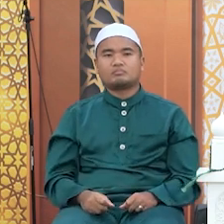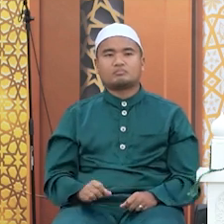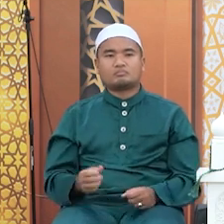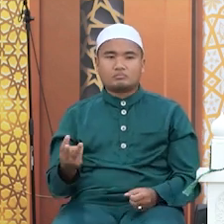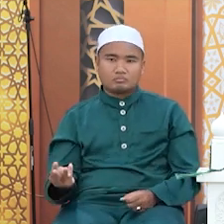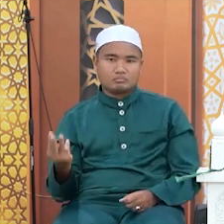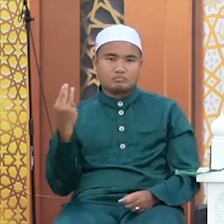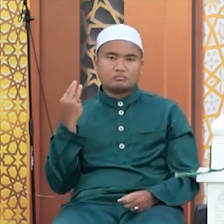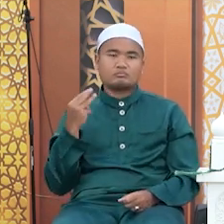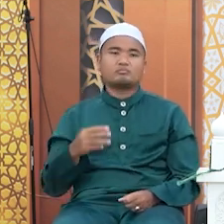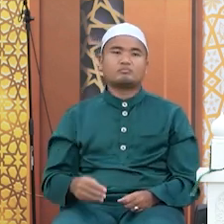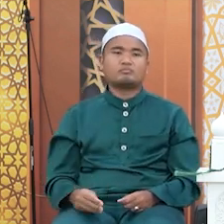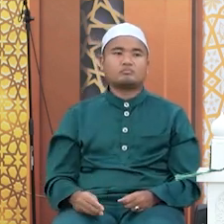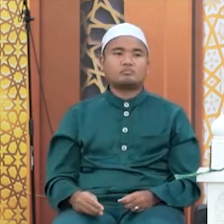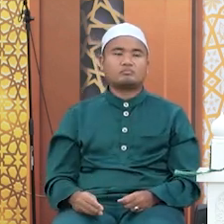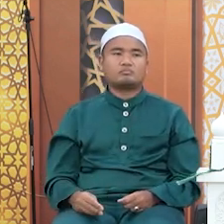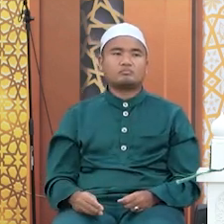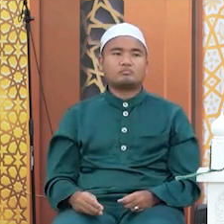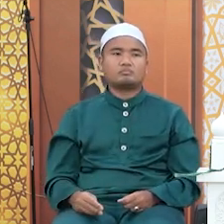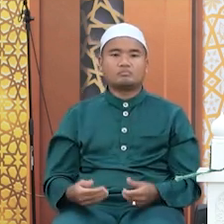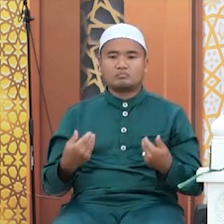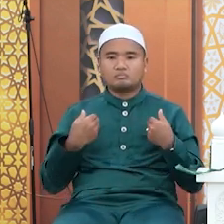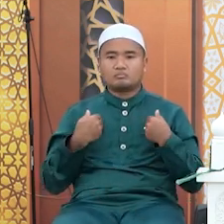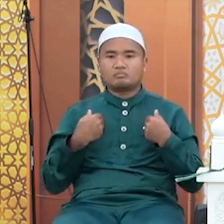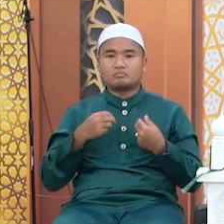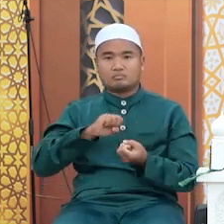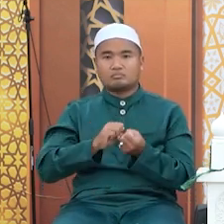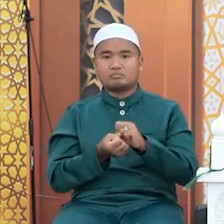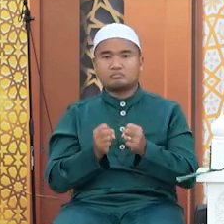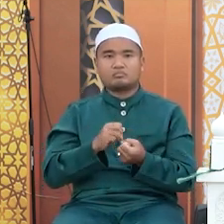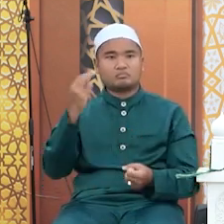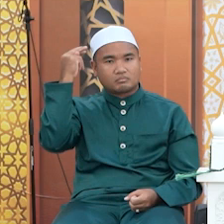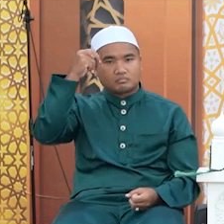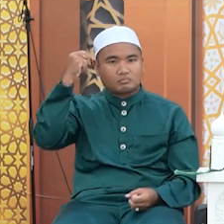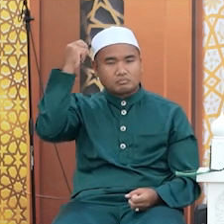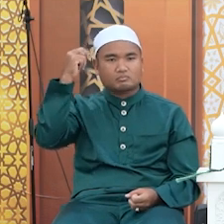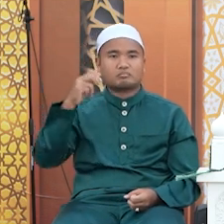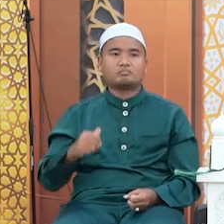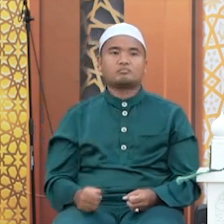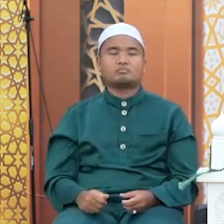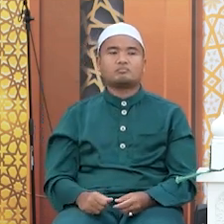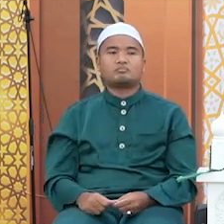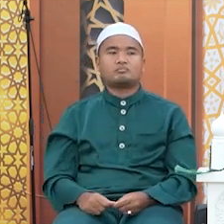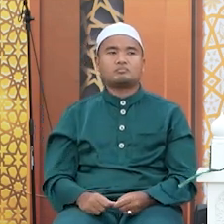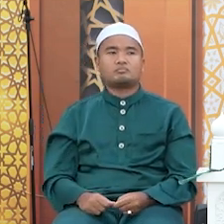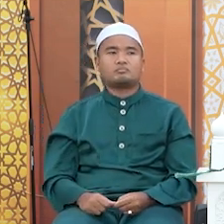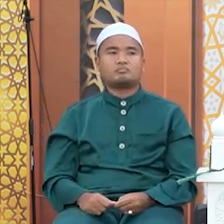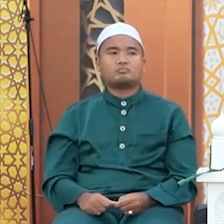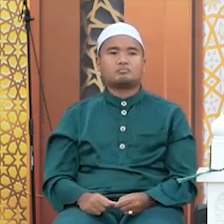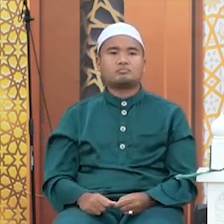ibn Qais. Nabi kata, ya Asyaj ibn Qais, inna fika